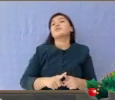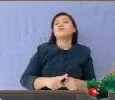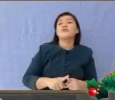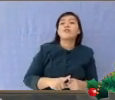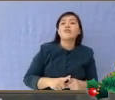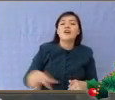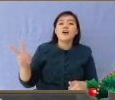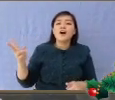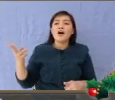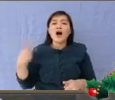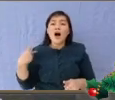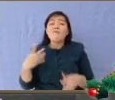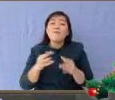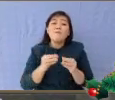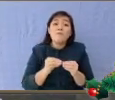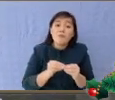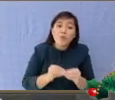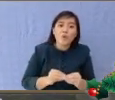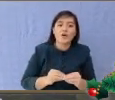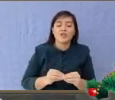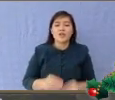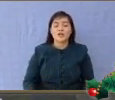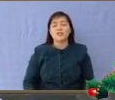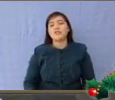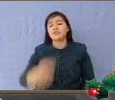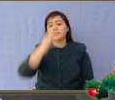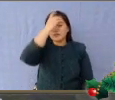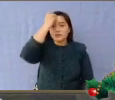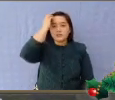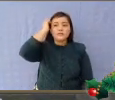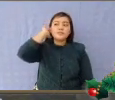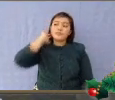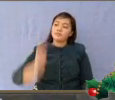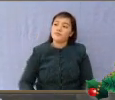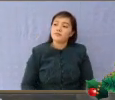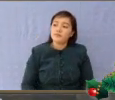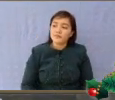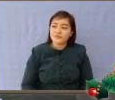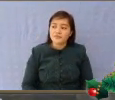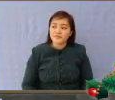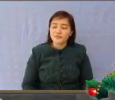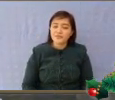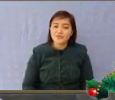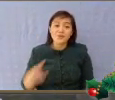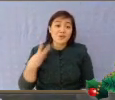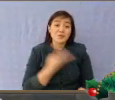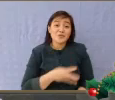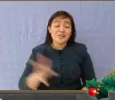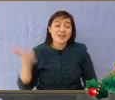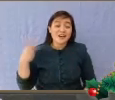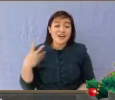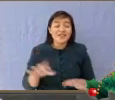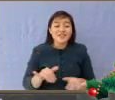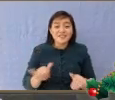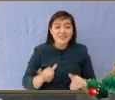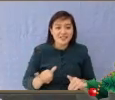Meron kang mamahaling relo, meron akong mamurahing relo, pero parehas lang naman yung oras.